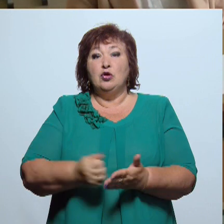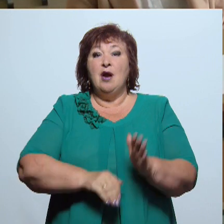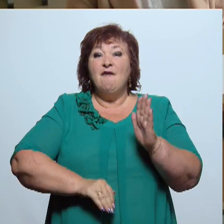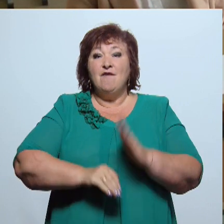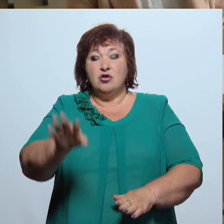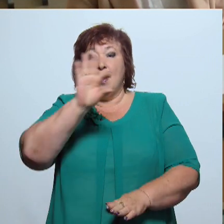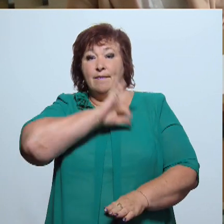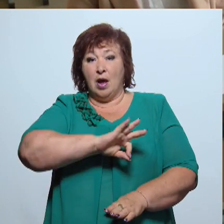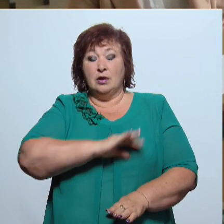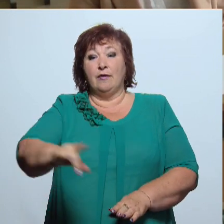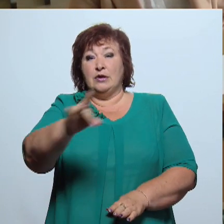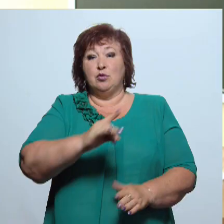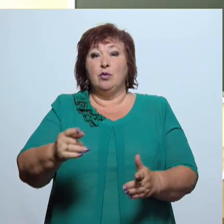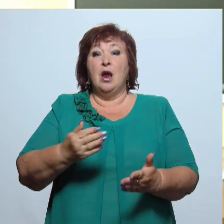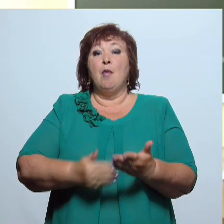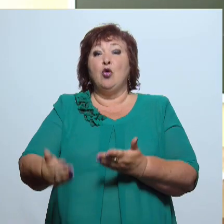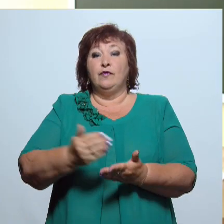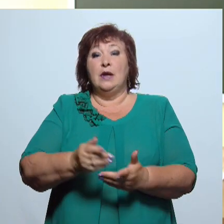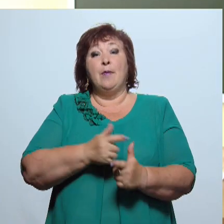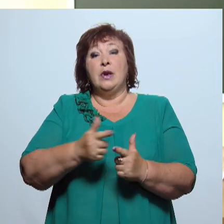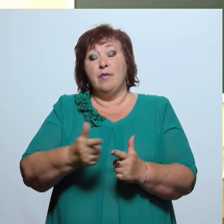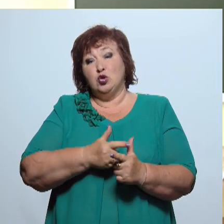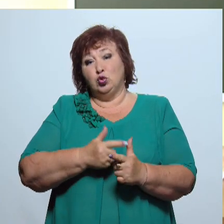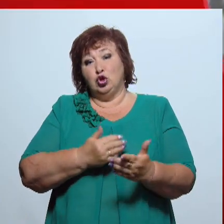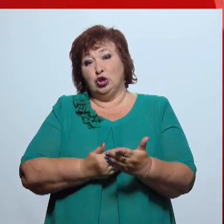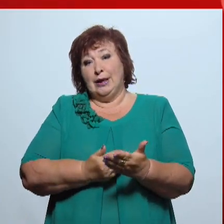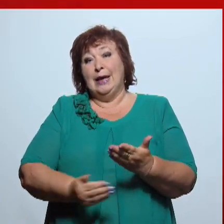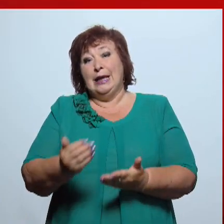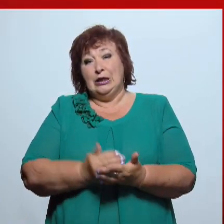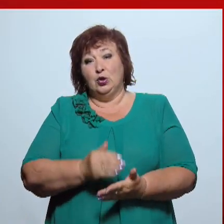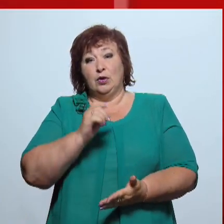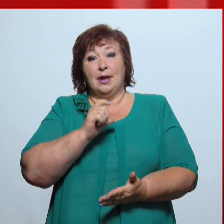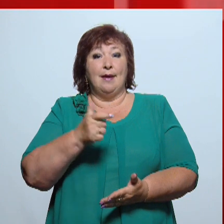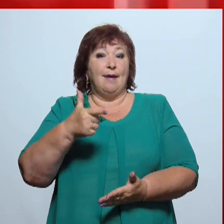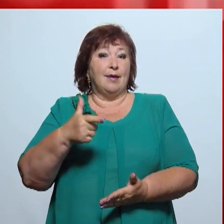В республике подвели промежуточные итоги ЕГЭ.